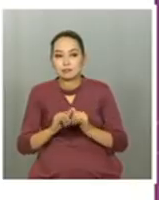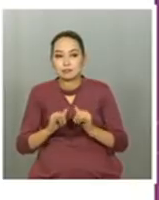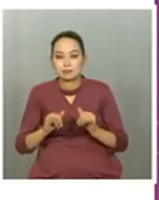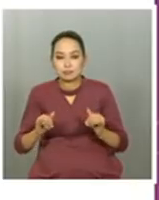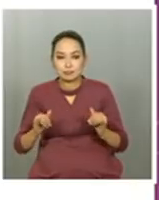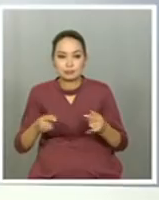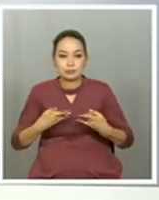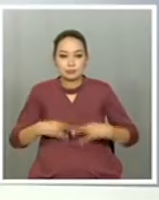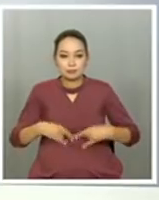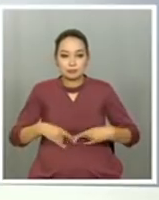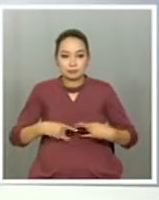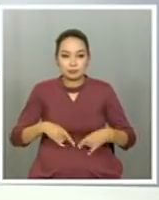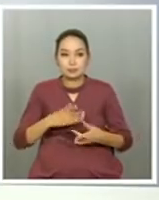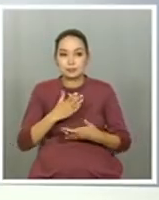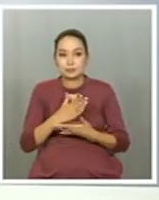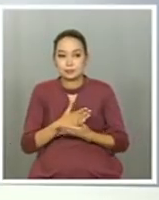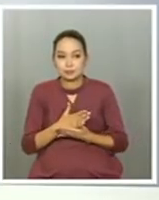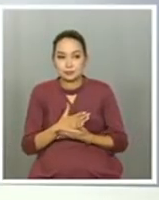түйінде